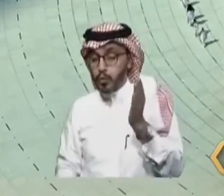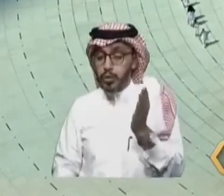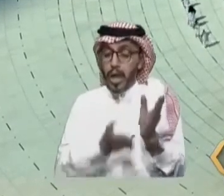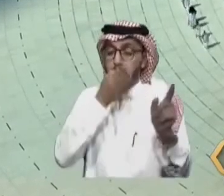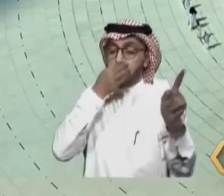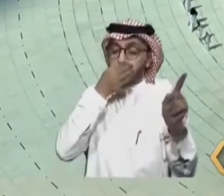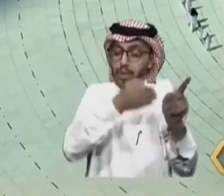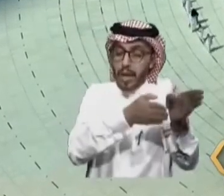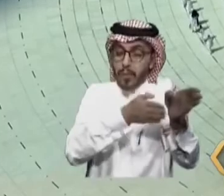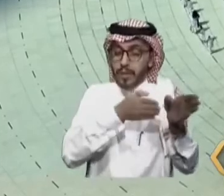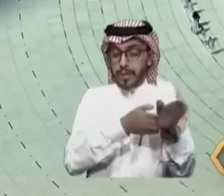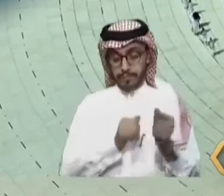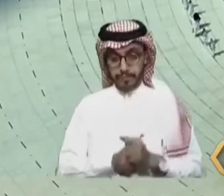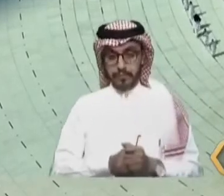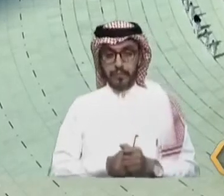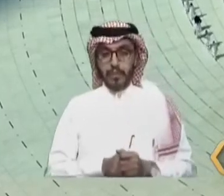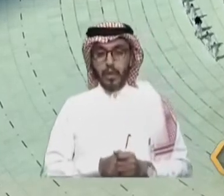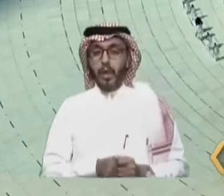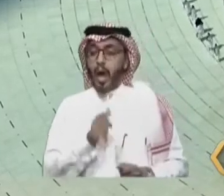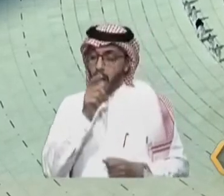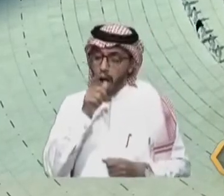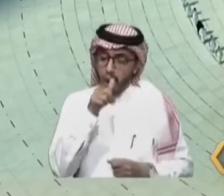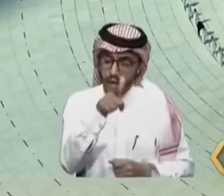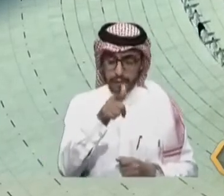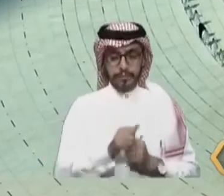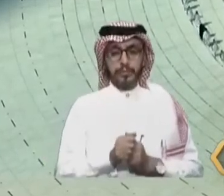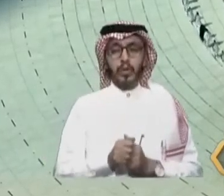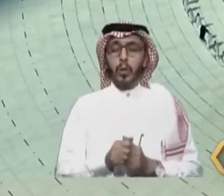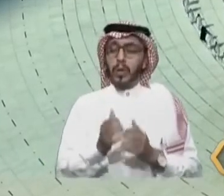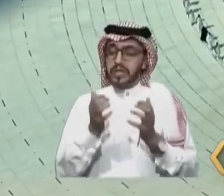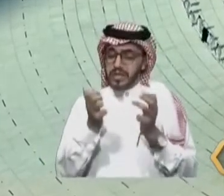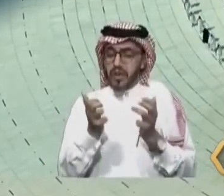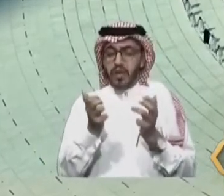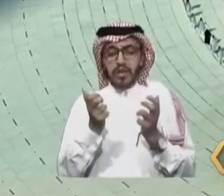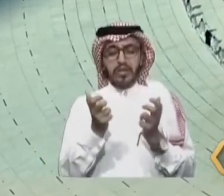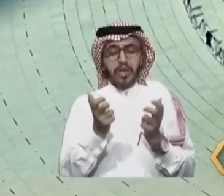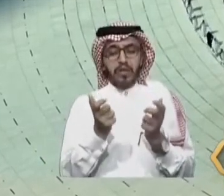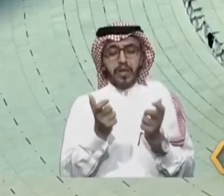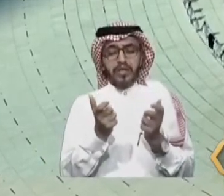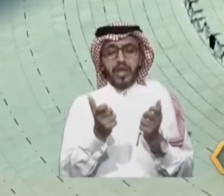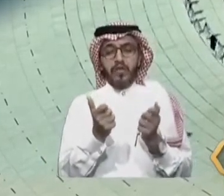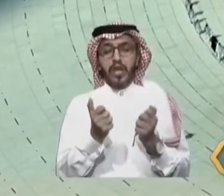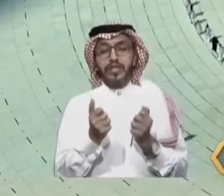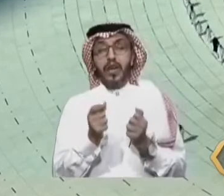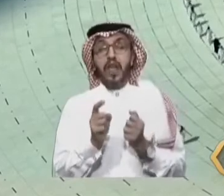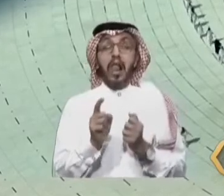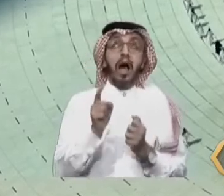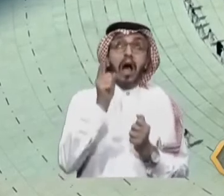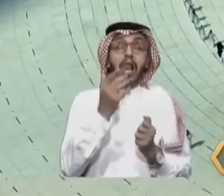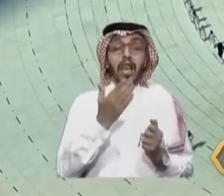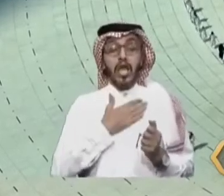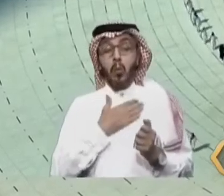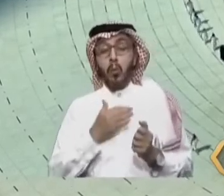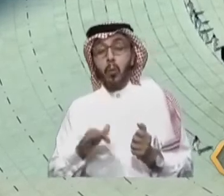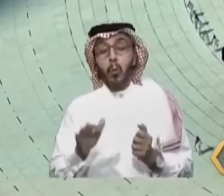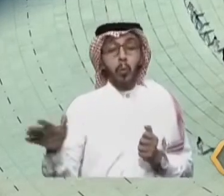نبيه صلى الله عليه وسلم. أقول قولي هذا، وأستغفر الله العظيم الجليل لي